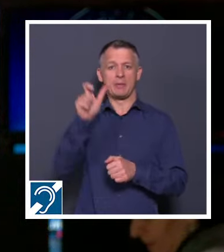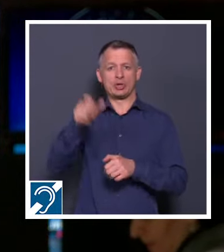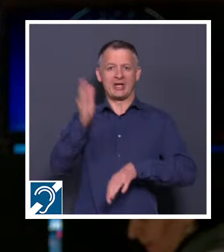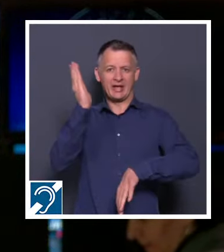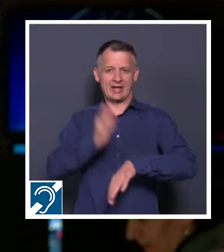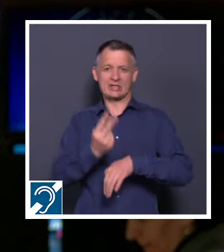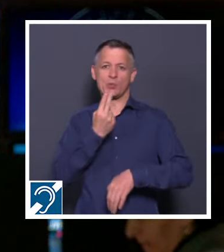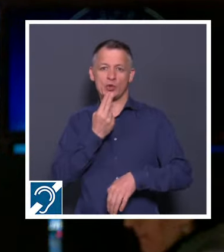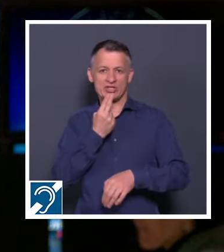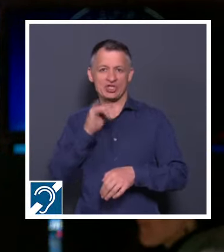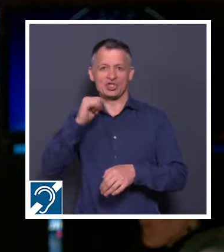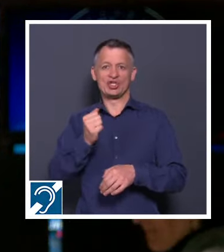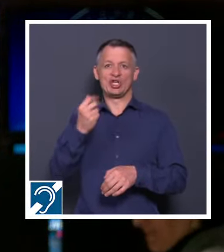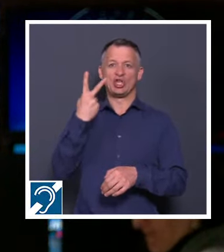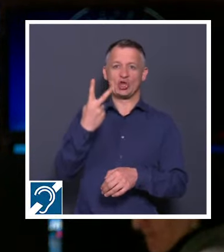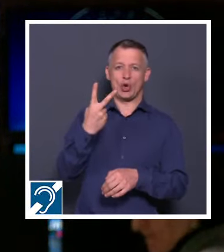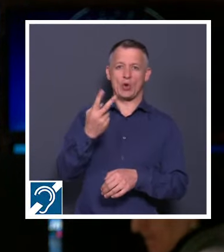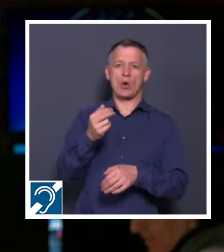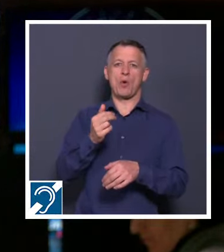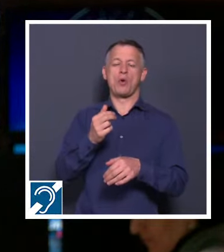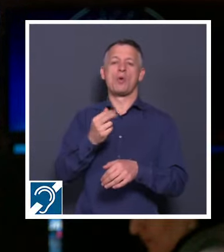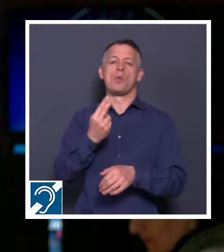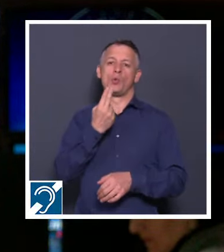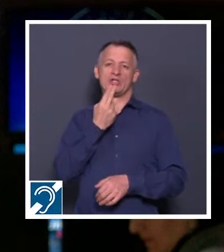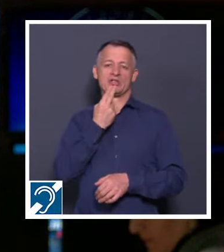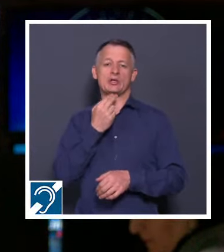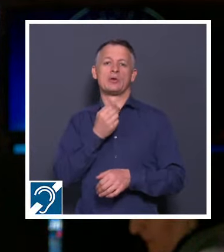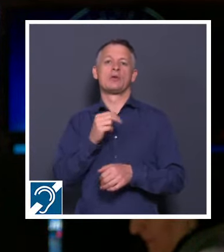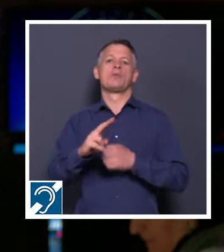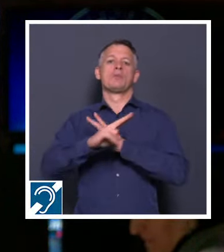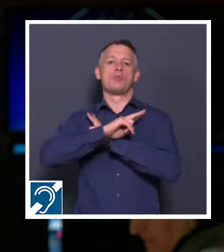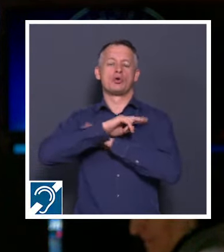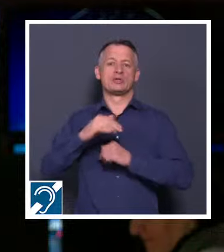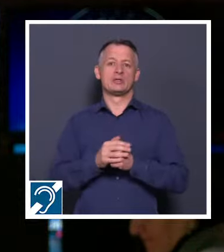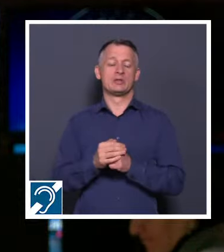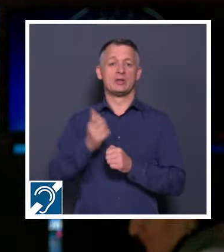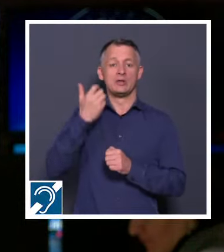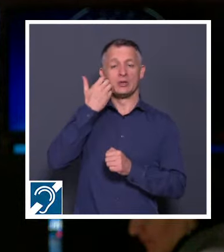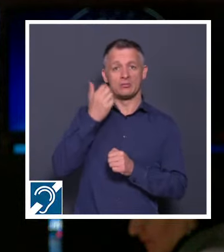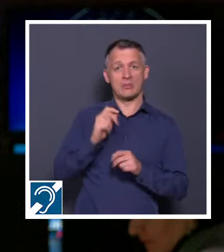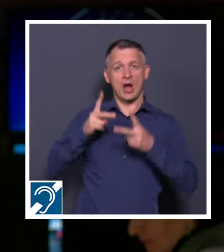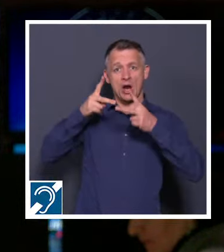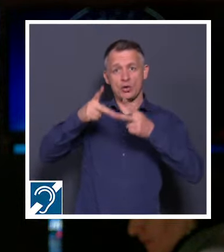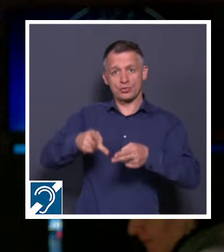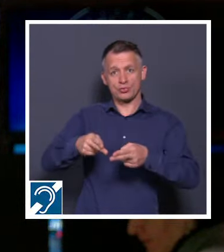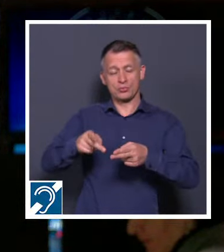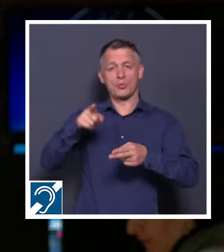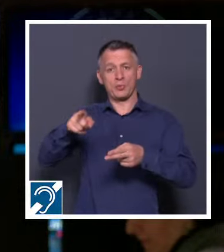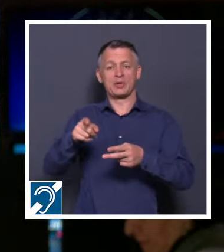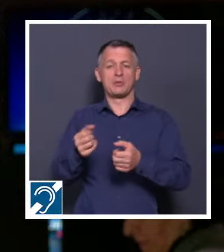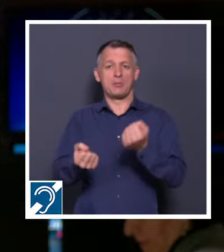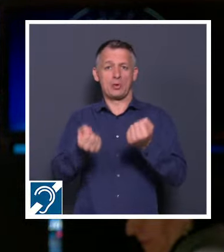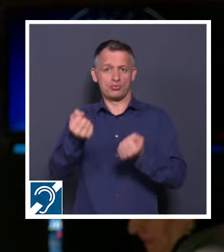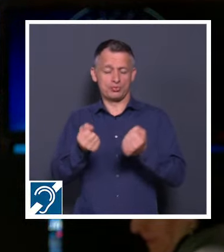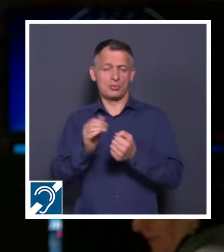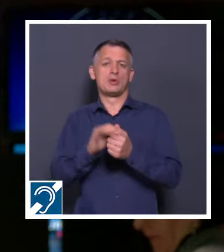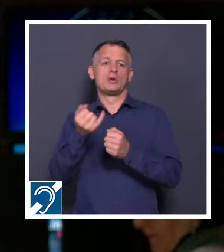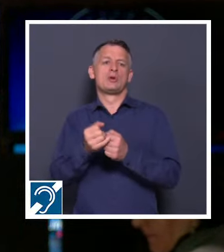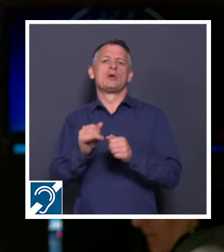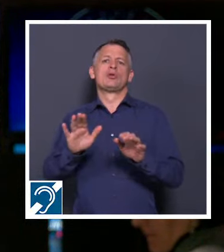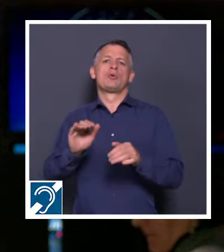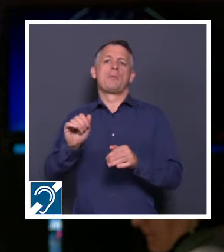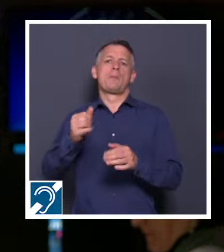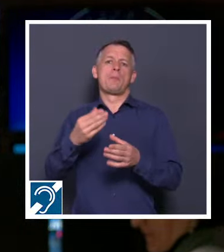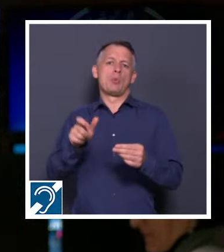armat. Când duba care transporta un deținut s-a oprit la un punct de taxare pe autostradă, mai mulți bărbați au deschis focul. După ambuscadă, deținutul